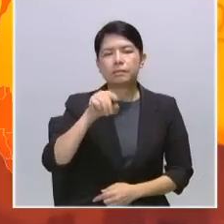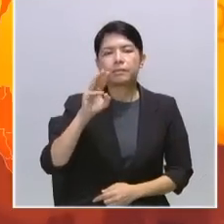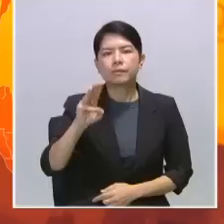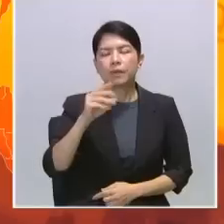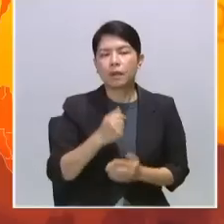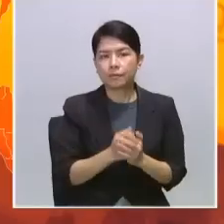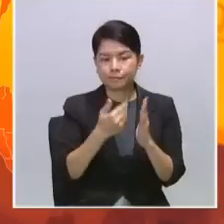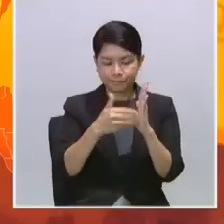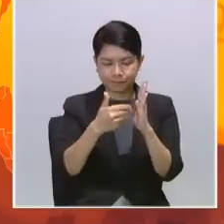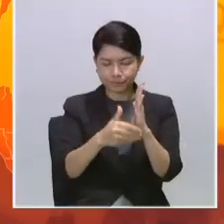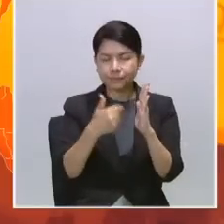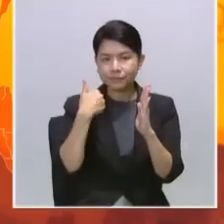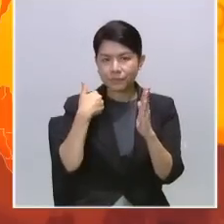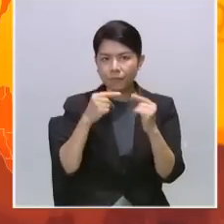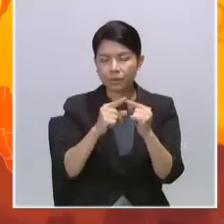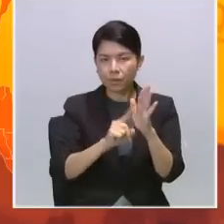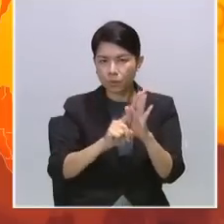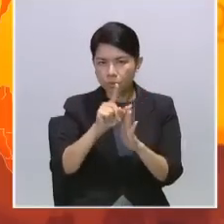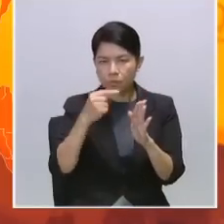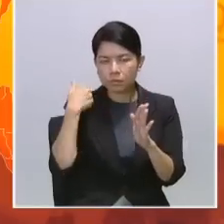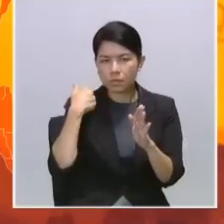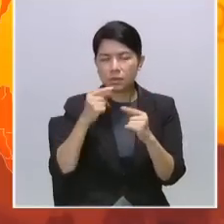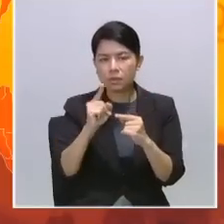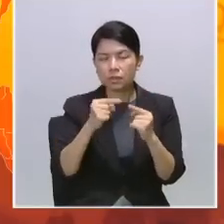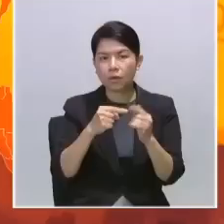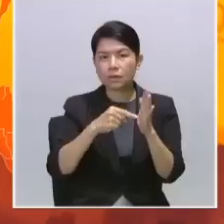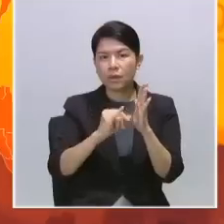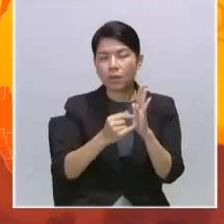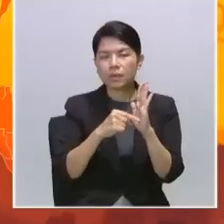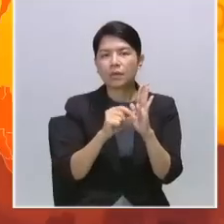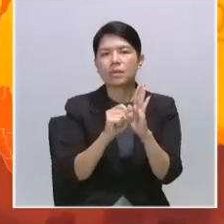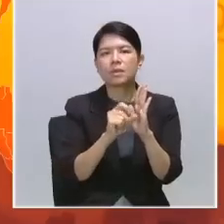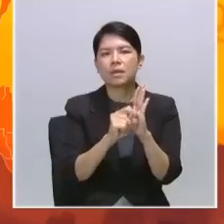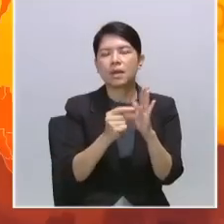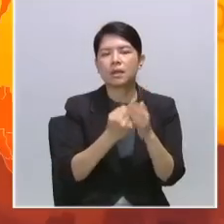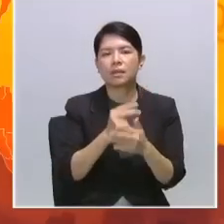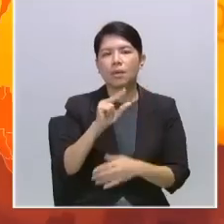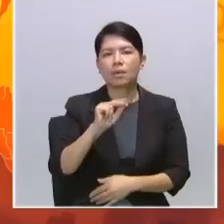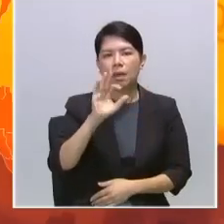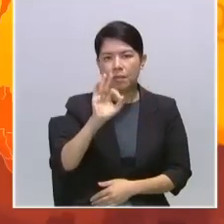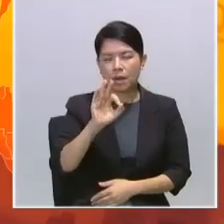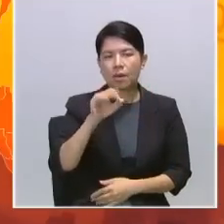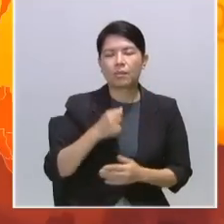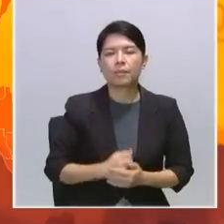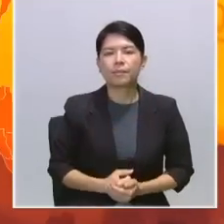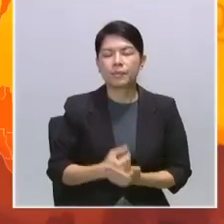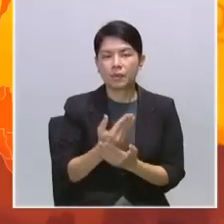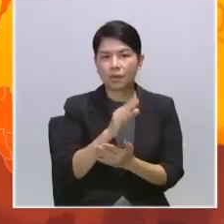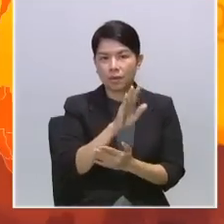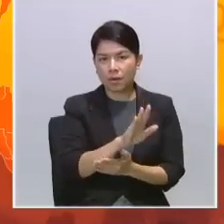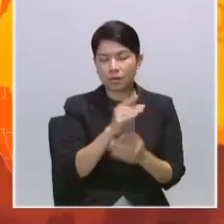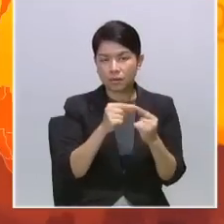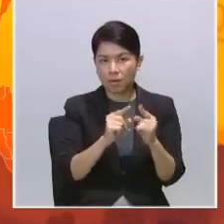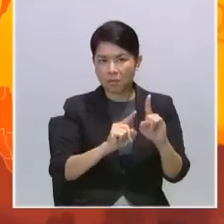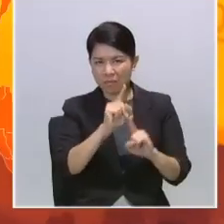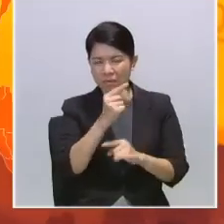ส่วนภาคตะวันออกเฉียงเหนืออุณหภูมิสูงสุดอยู่ที่จังหวัดศรีสะเกษค่ะ39องศาเซลเซียสส่วนค่าดั